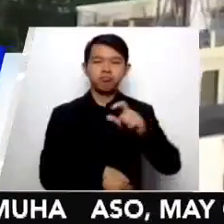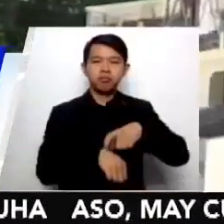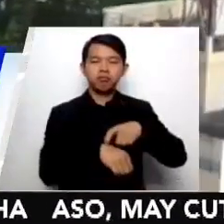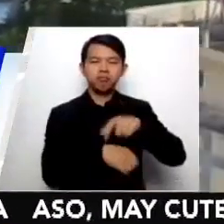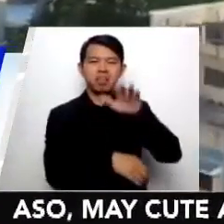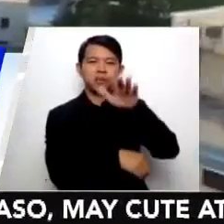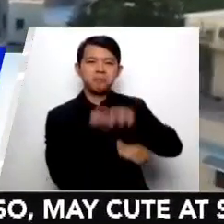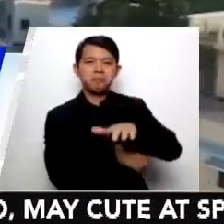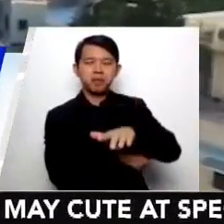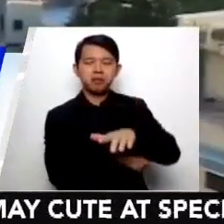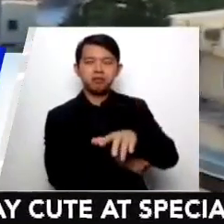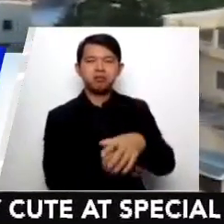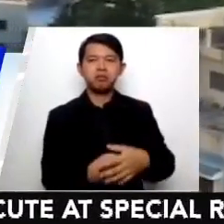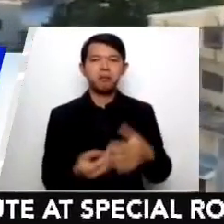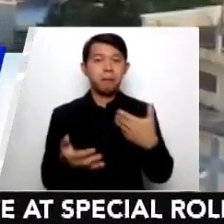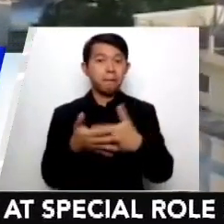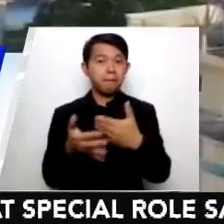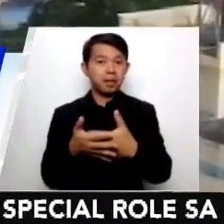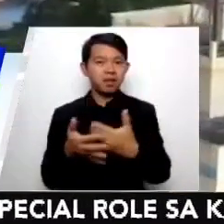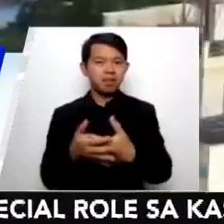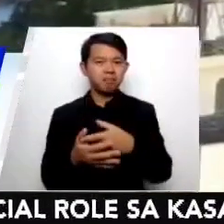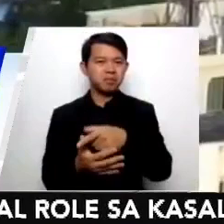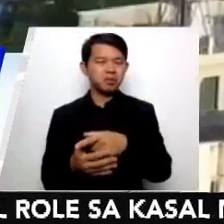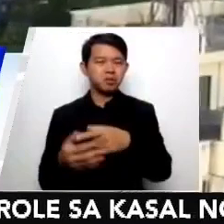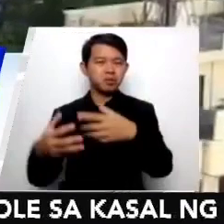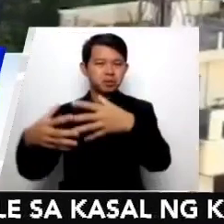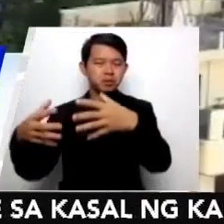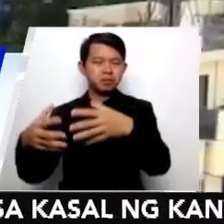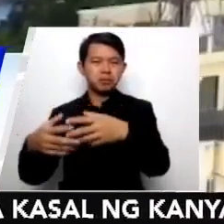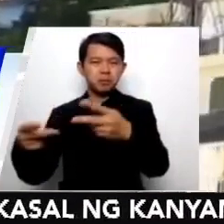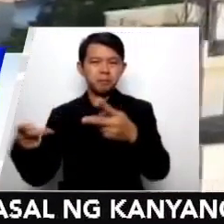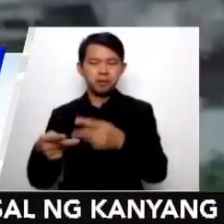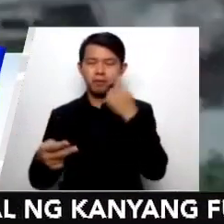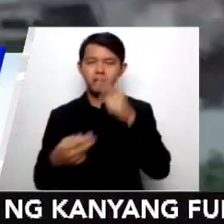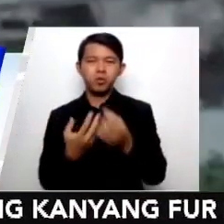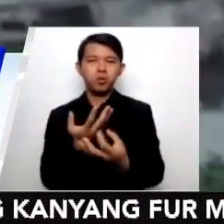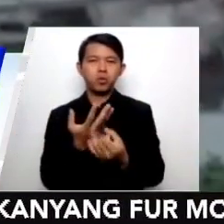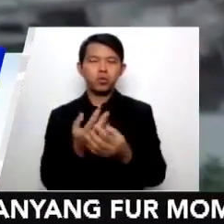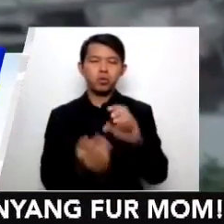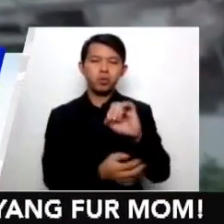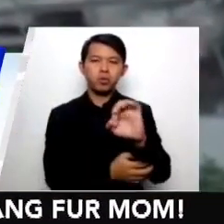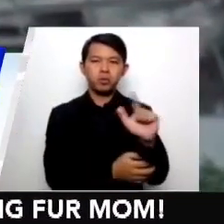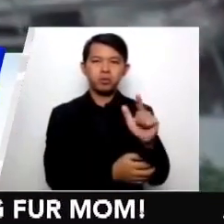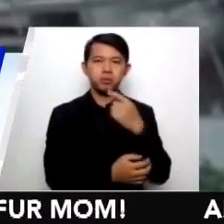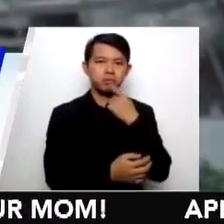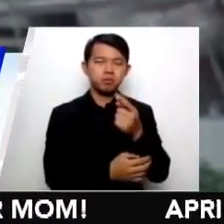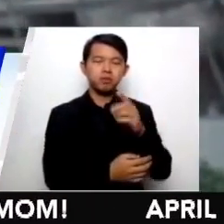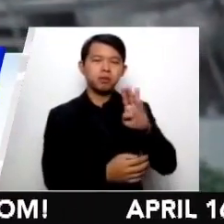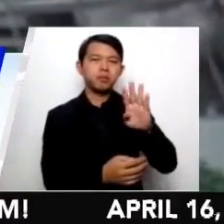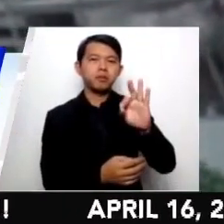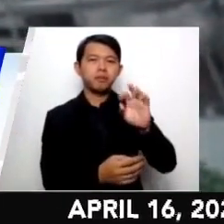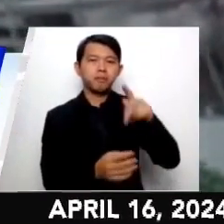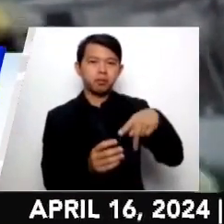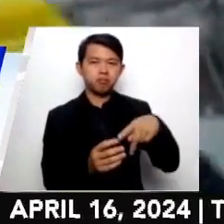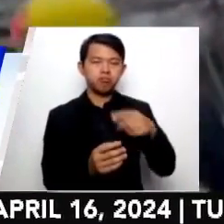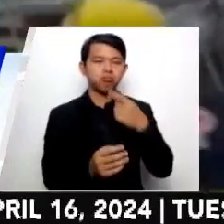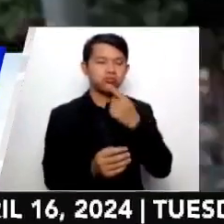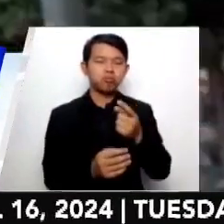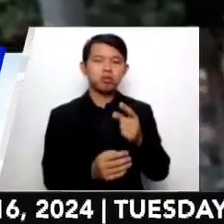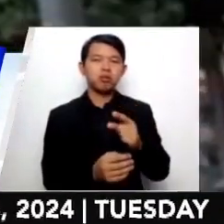malapit sa imbakan ng cooking oil. Sa taya ng Bureau of Fire Protection, nasa 50 bahay ang natupok.